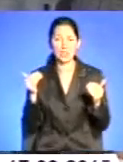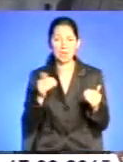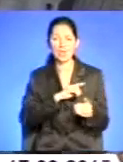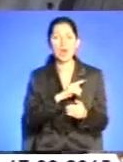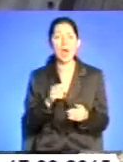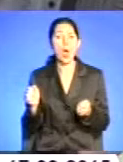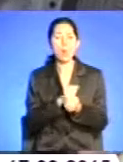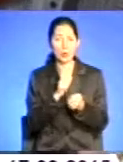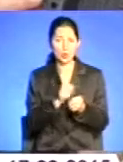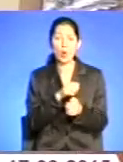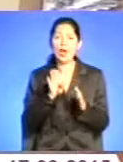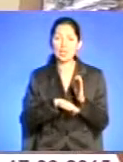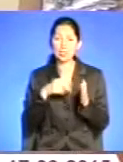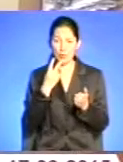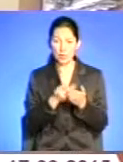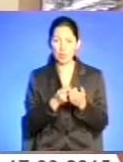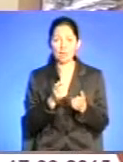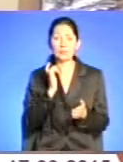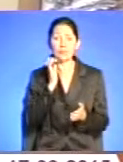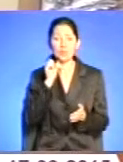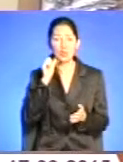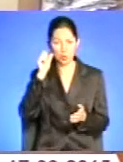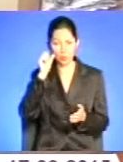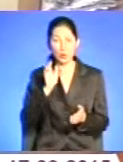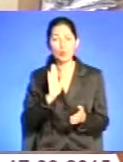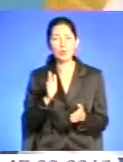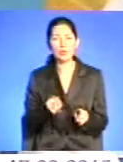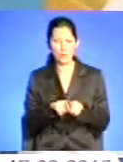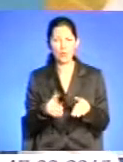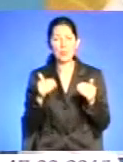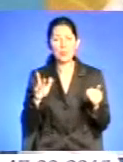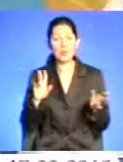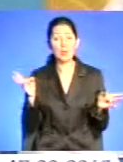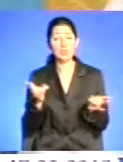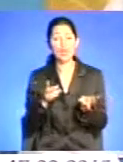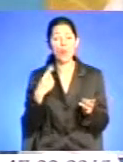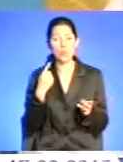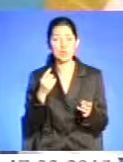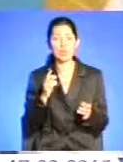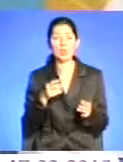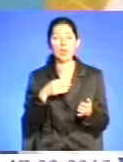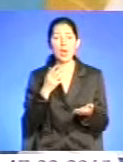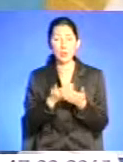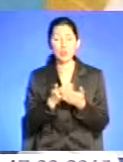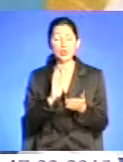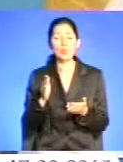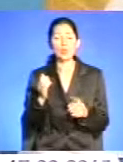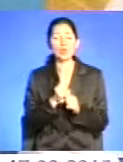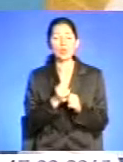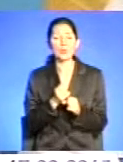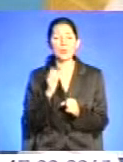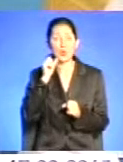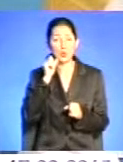буде все рівно виготовлено більше, ніж потреби в області. Орієнтовно буде виготовлено цукру в 3 рази більше,